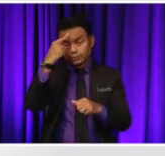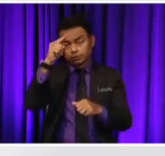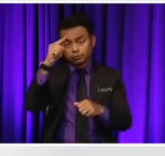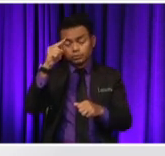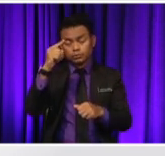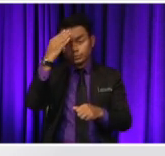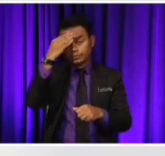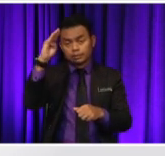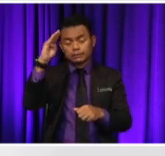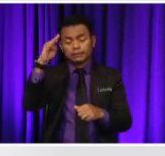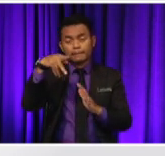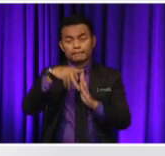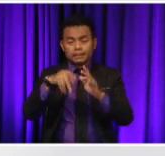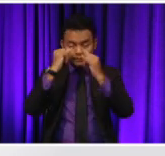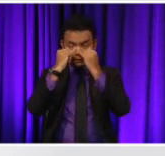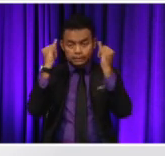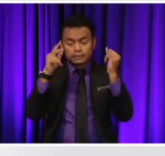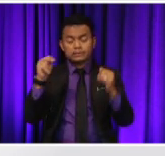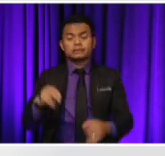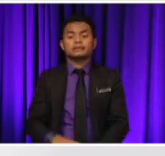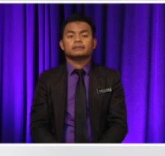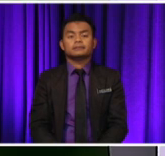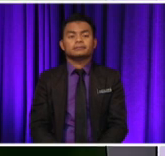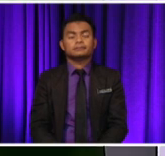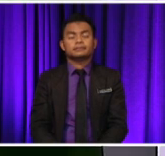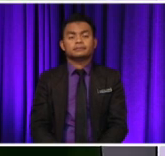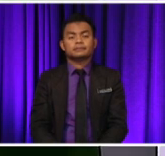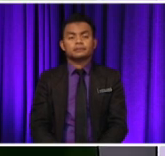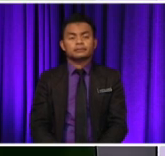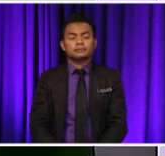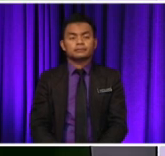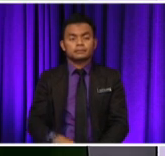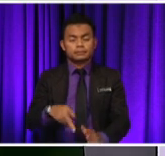penjelasan ataupun penerangan berkaitan tentang kepentingan pengurusan